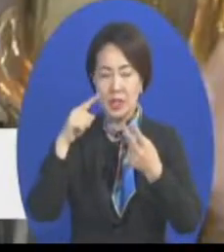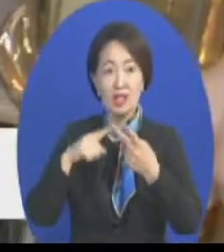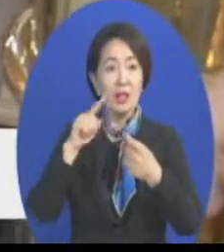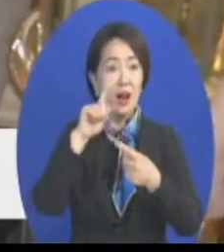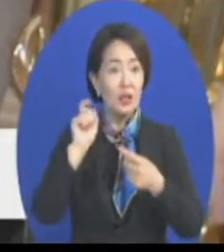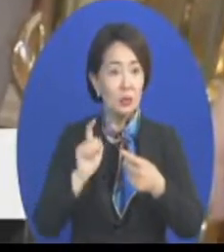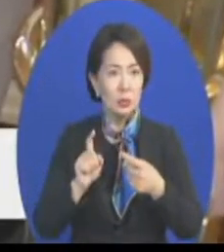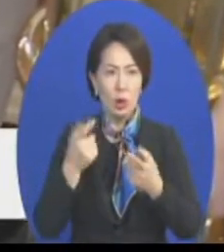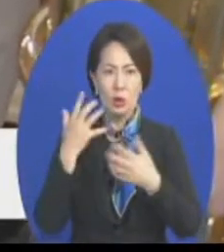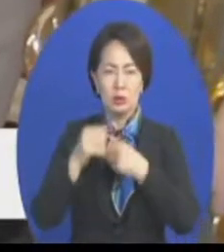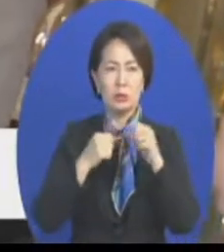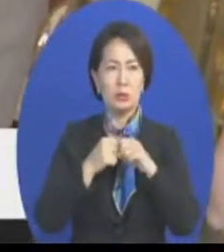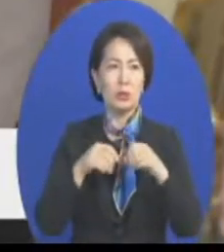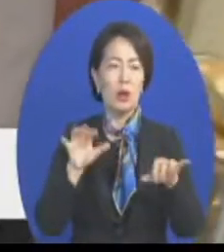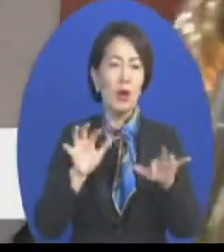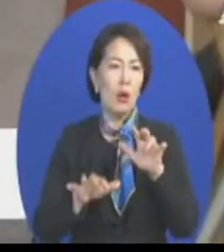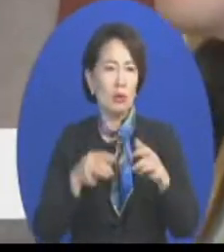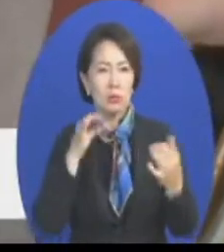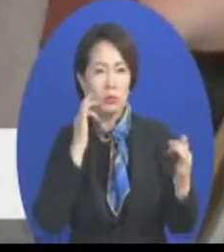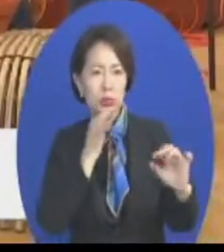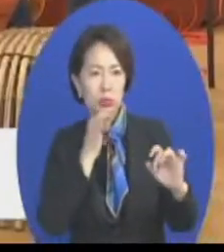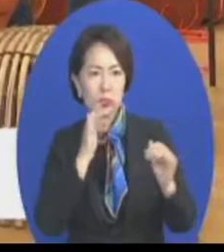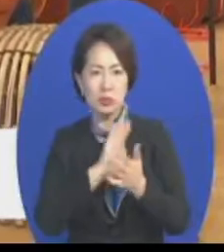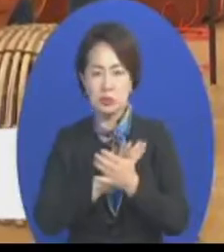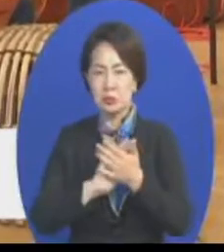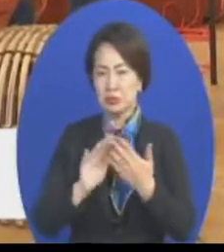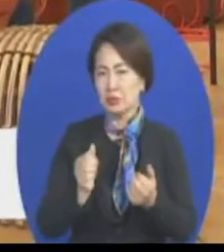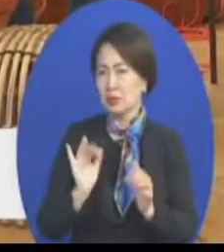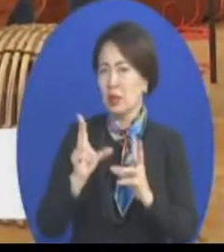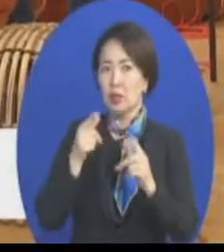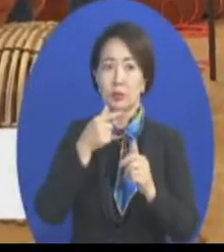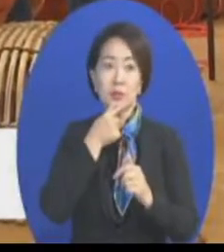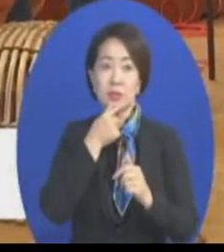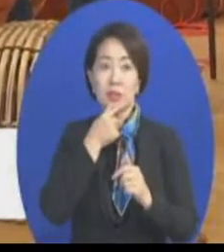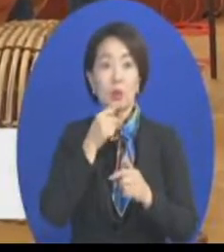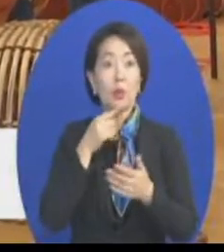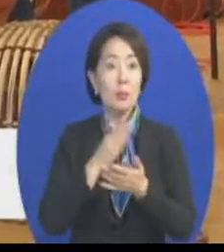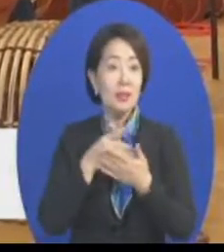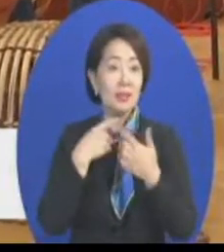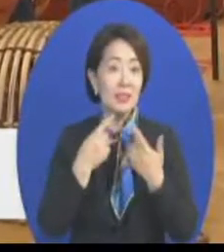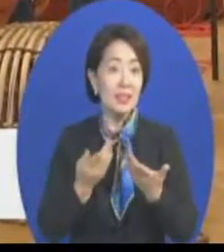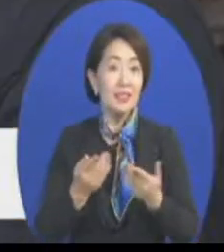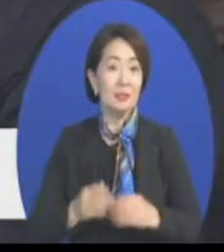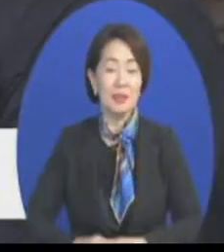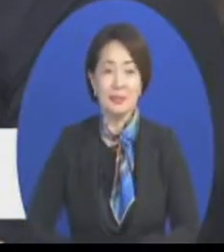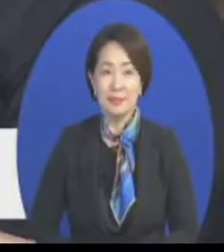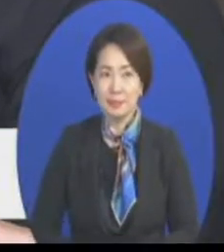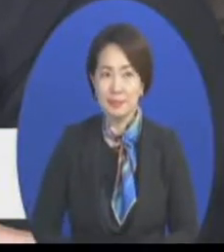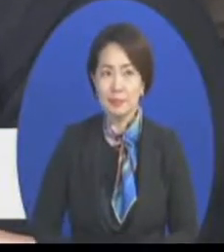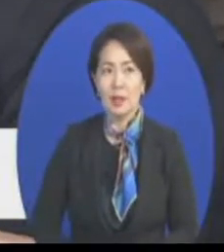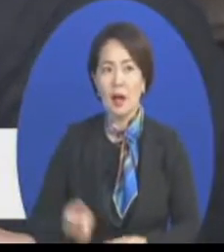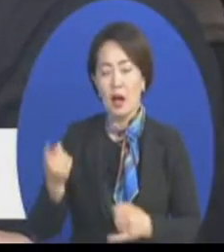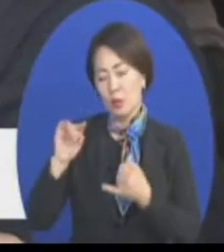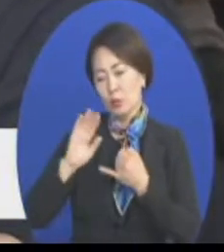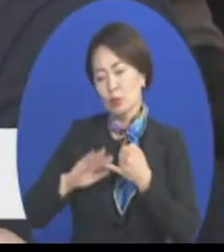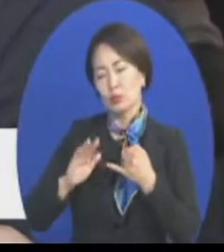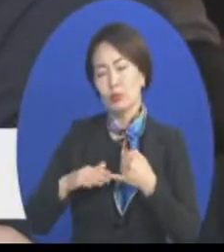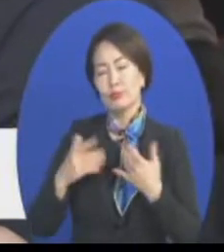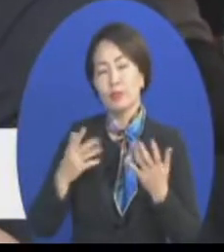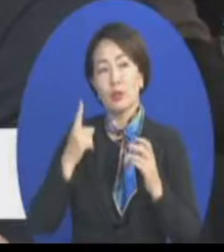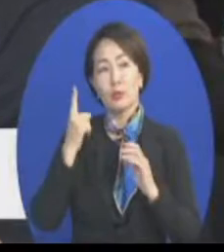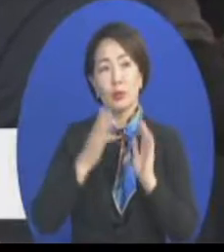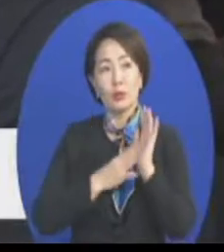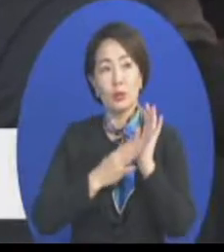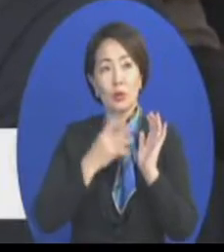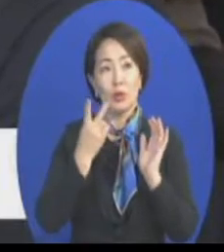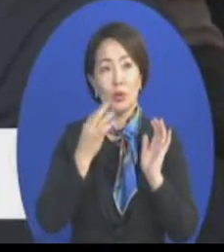асуудал. Олон жил болоход хөгжимчин уран бүтээлчд нь хөгжмөөж, шинжилж, сайжруулж чадаагүй хэлсэн юм. Хамгийн сүүлд